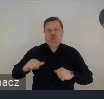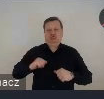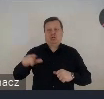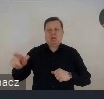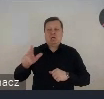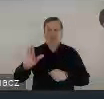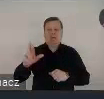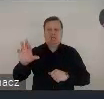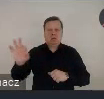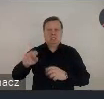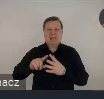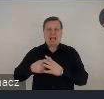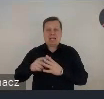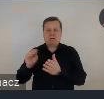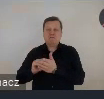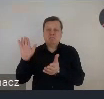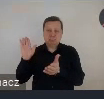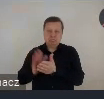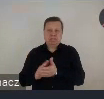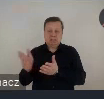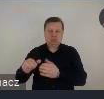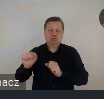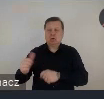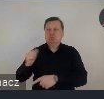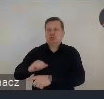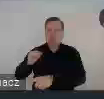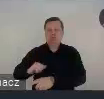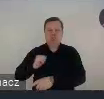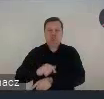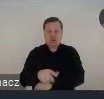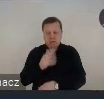Krajowego Rejestru Sądowego.